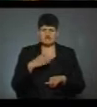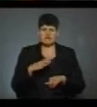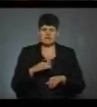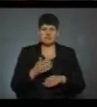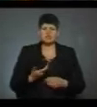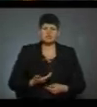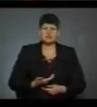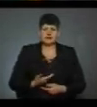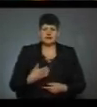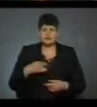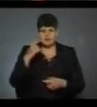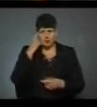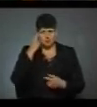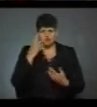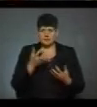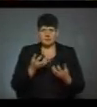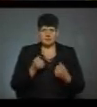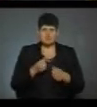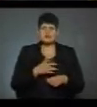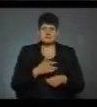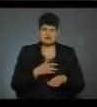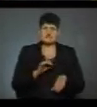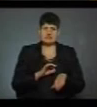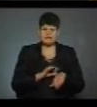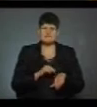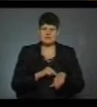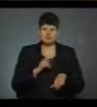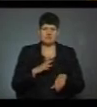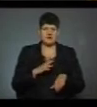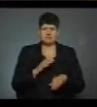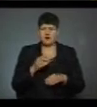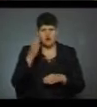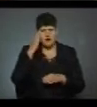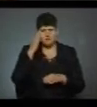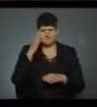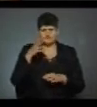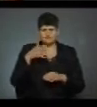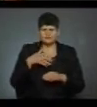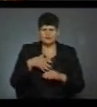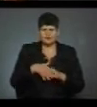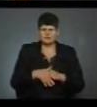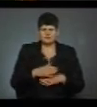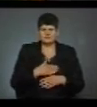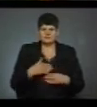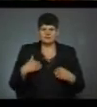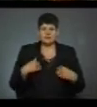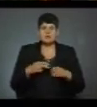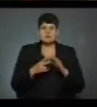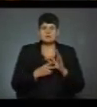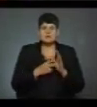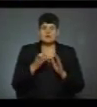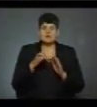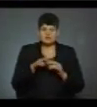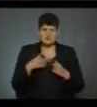але розум не приймав, серце відчувало, а розум не приймав. І коли ми 17 січня втратили з